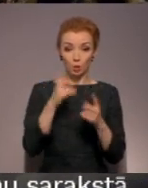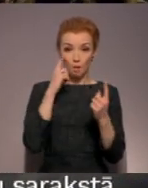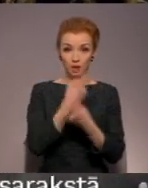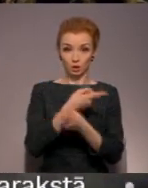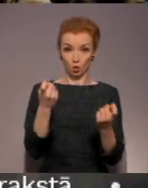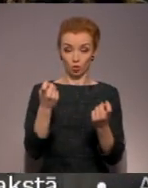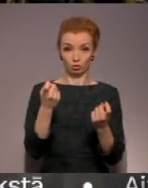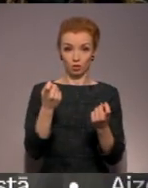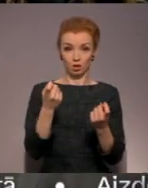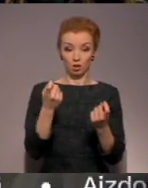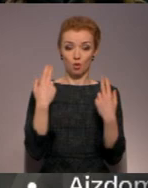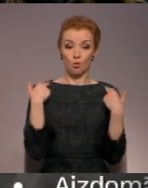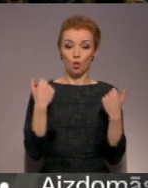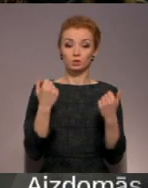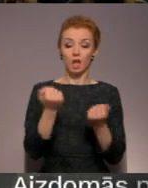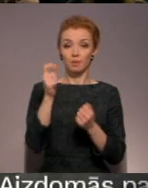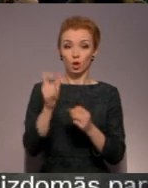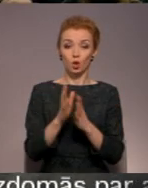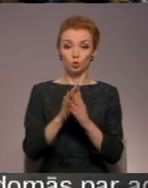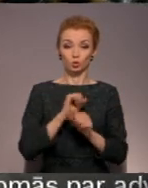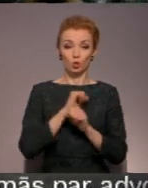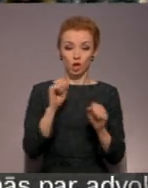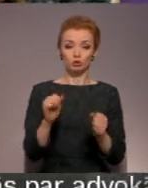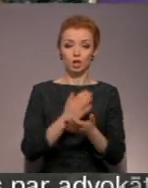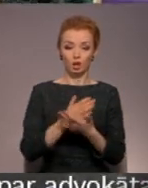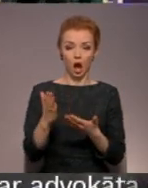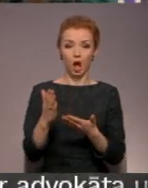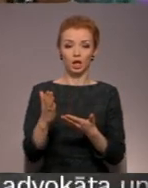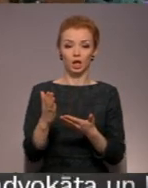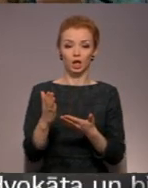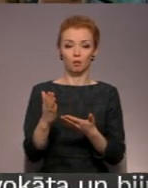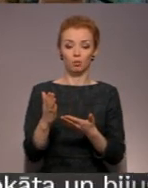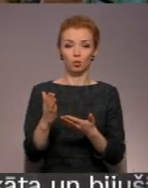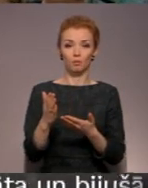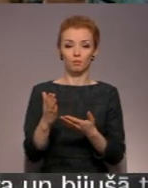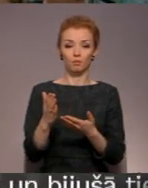pasludināšana. Policijas darbiniekiem lūgums nodrošināt kārtību.